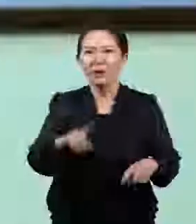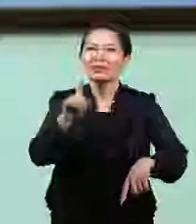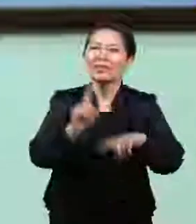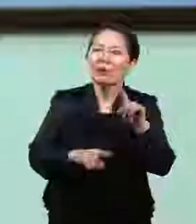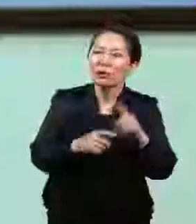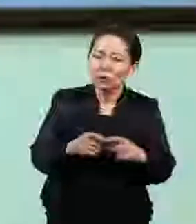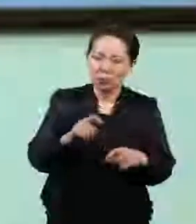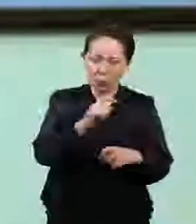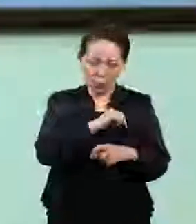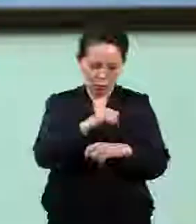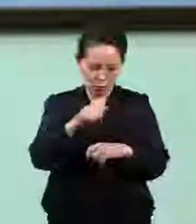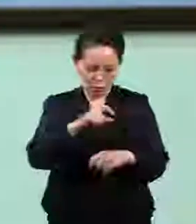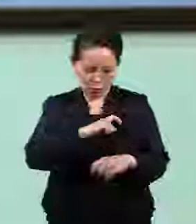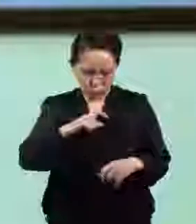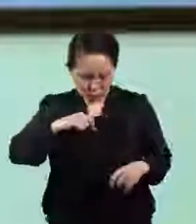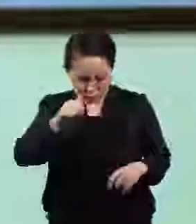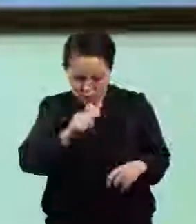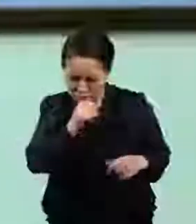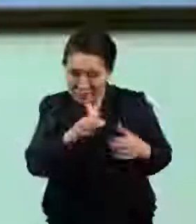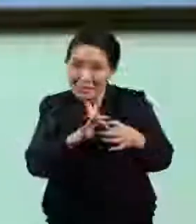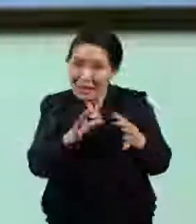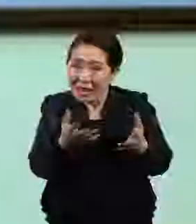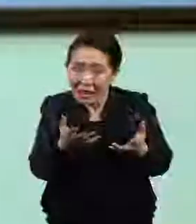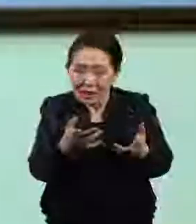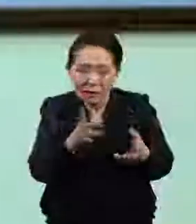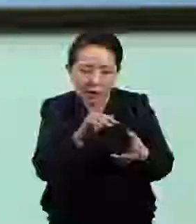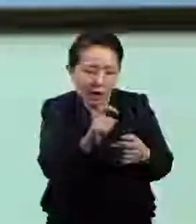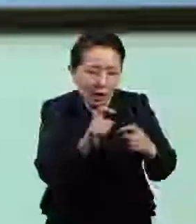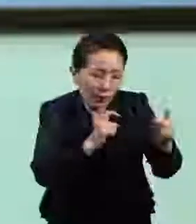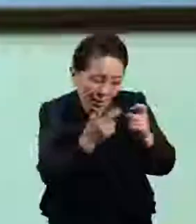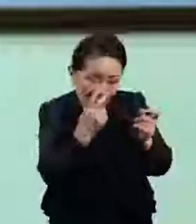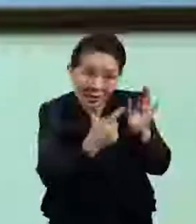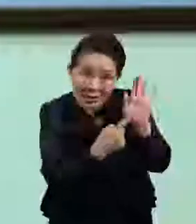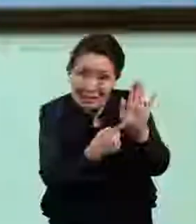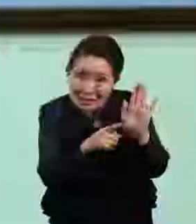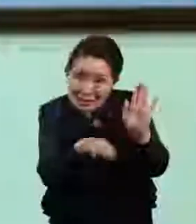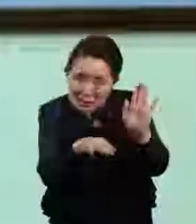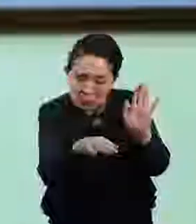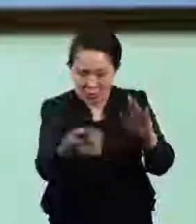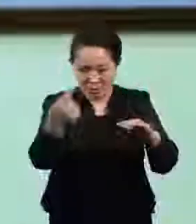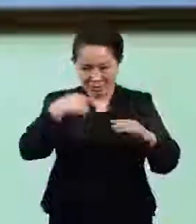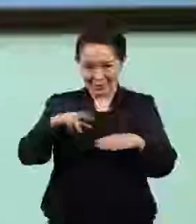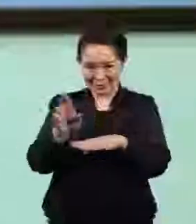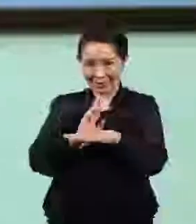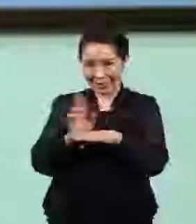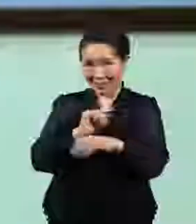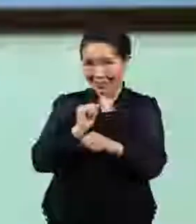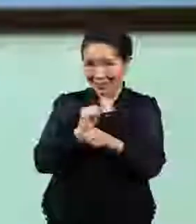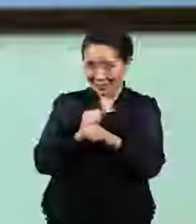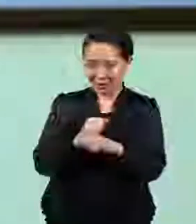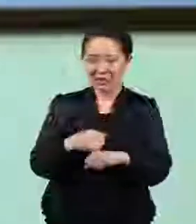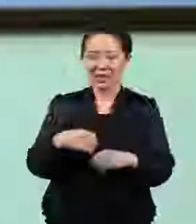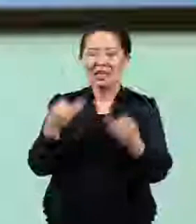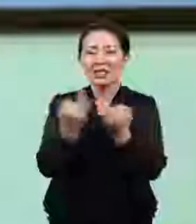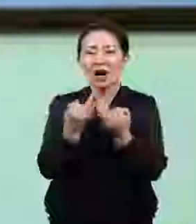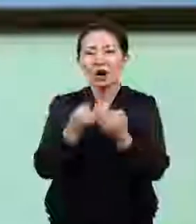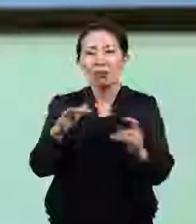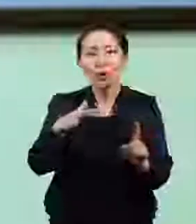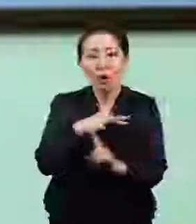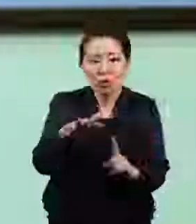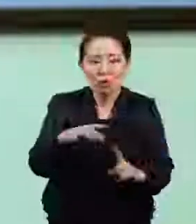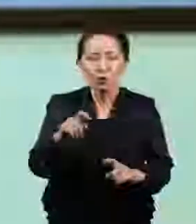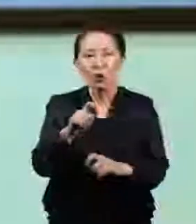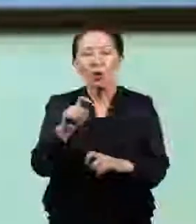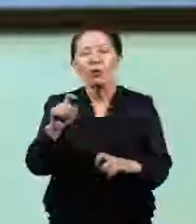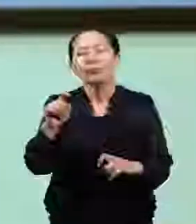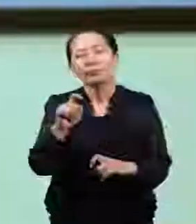бусдад хэлэх шаардлага гардаг вэ гэсэн асуултанд хүүхдүүд хэрхэн хариулсныг харлаа. Дараах дасгал ажиллаад захин орчин хувийн орон зай